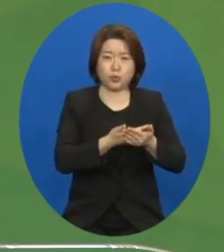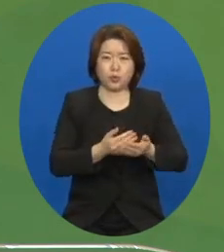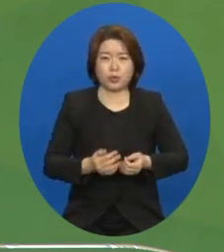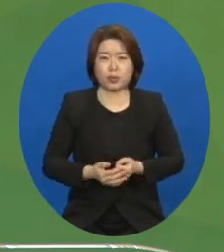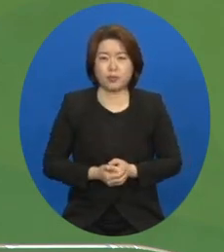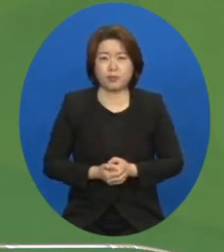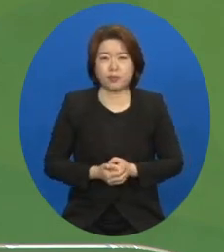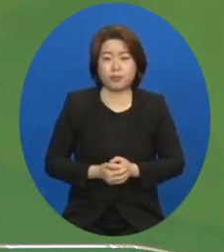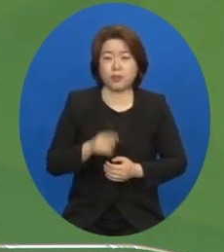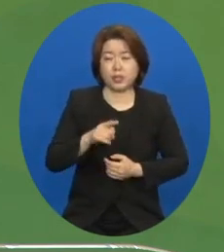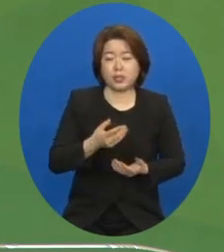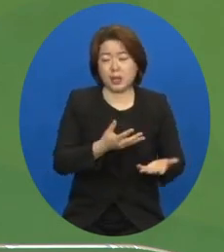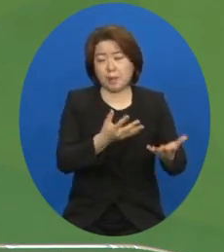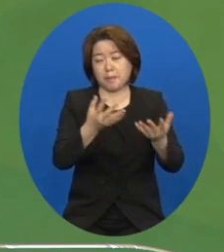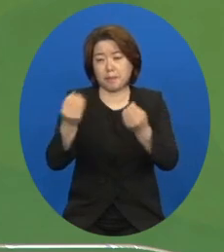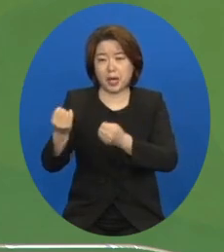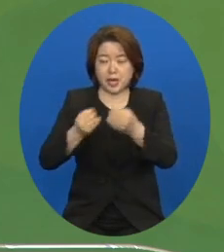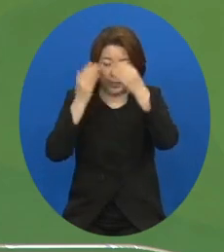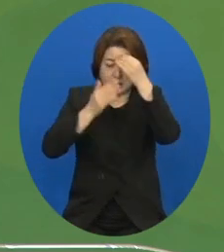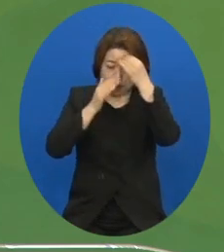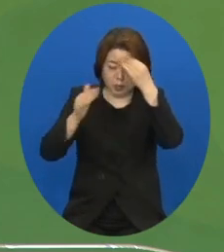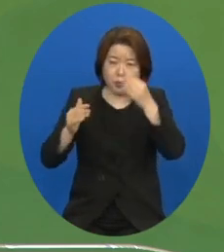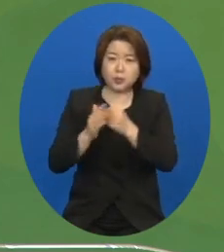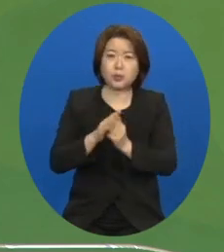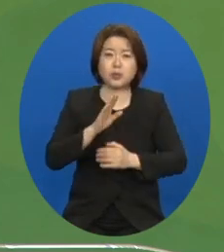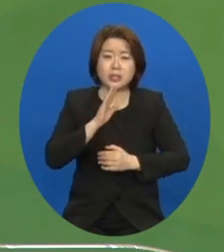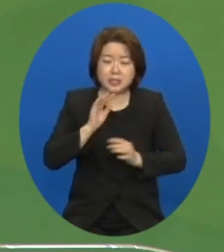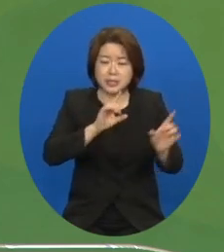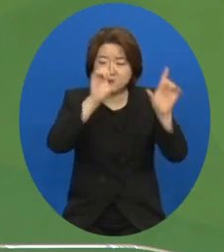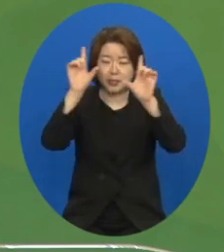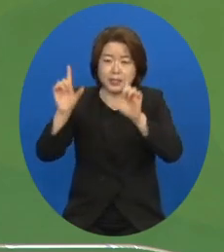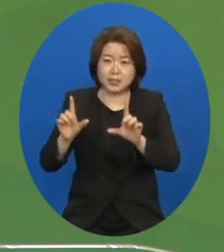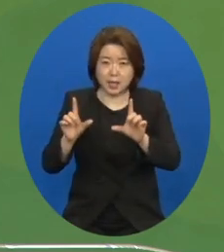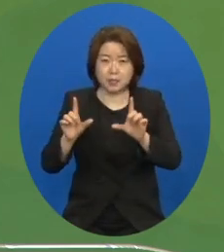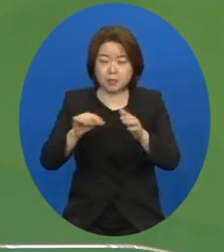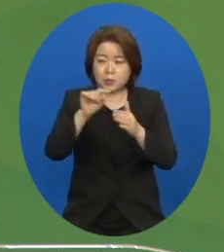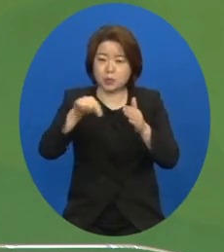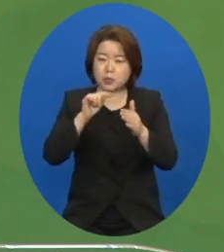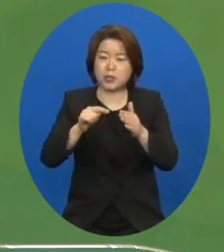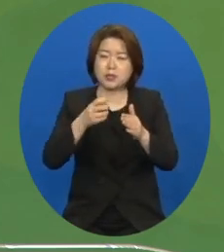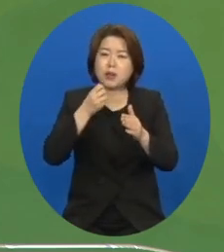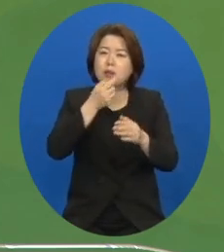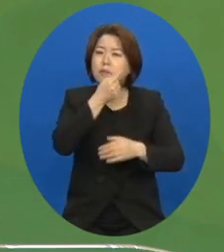이것이 많은 성도들의 실제적인 삶의 간증이기도 합니다.